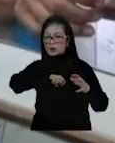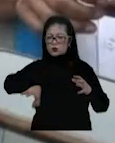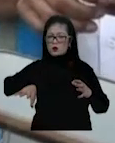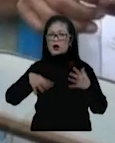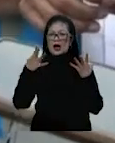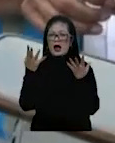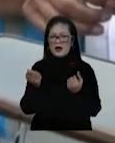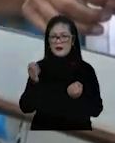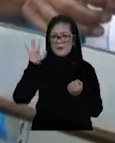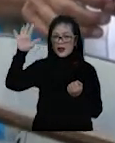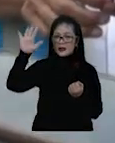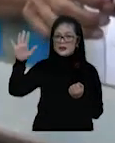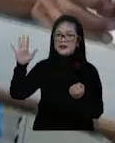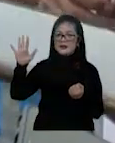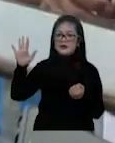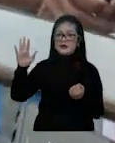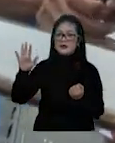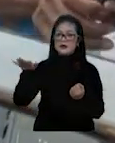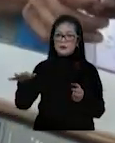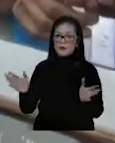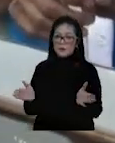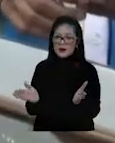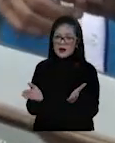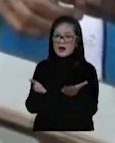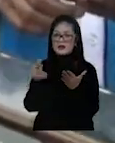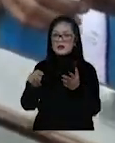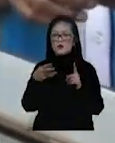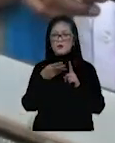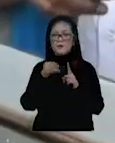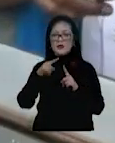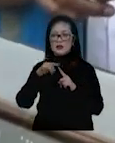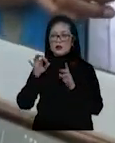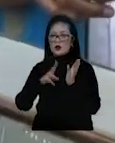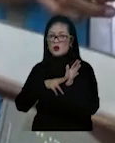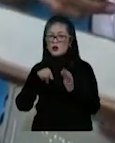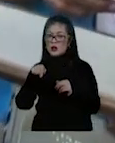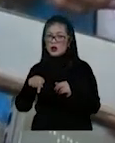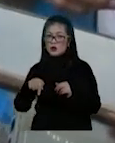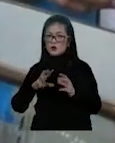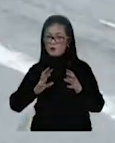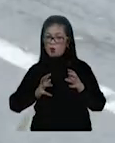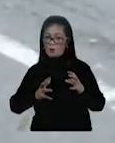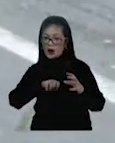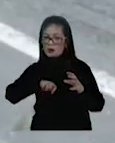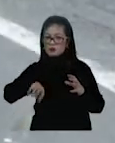nanti mungkin untuk penanganan di Bitung ini kita bisa berharap dengan pompa-pompa yang sudah ada itu bisa segera